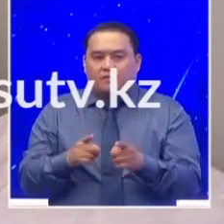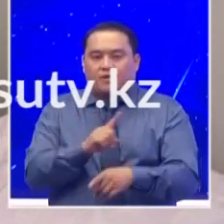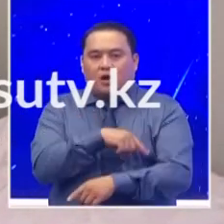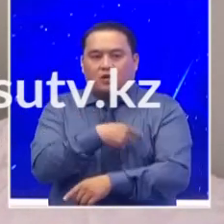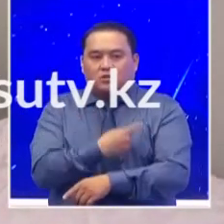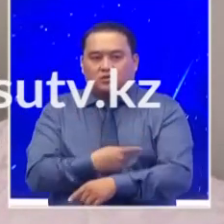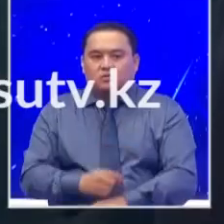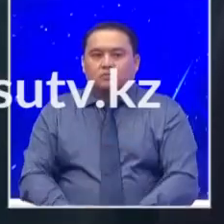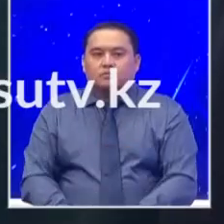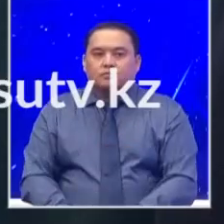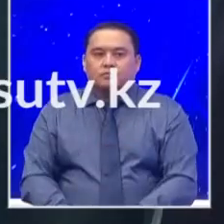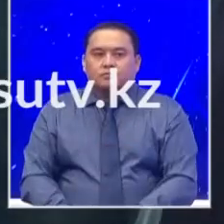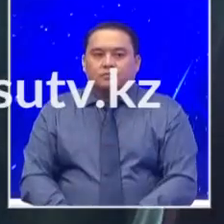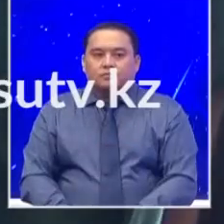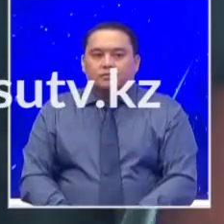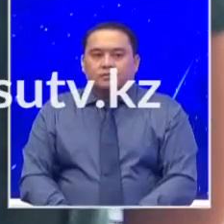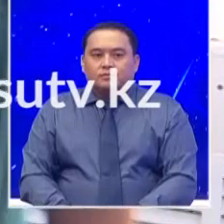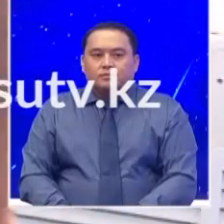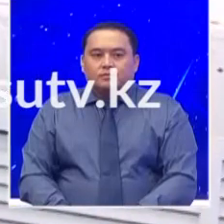с большой буквы.